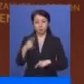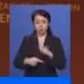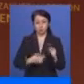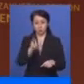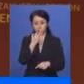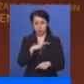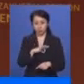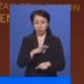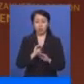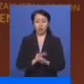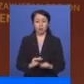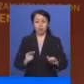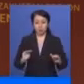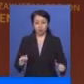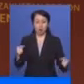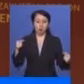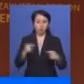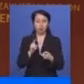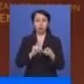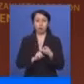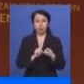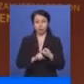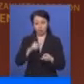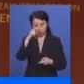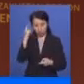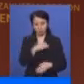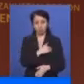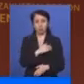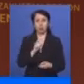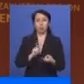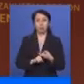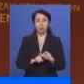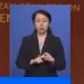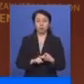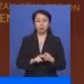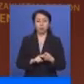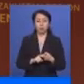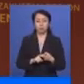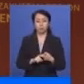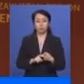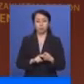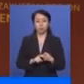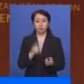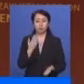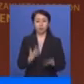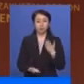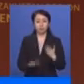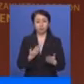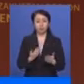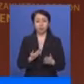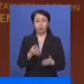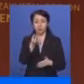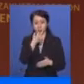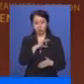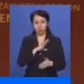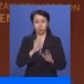лекарственных средств. Это детям противовирусные препараты, жаропонижающие препараты, антибактериальные препараты. Если ранее данные препараты были